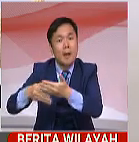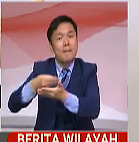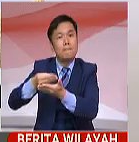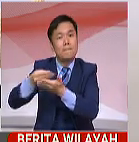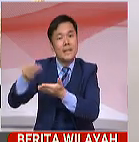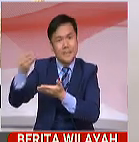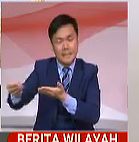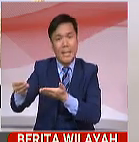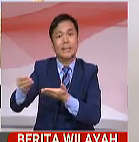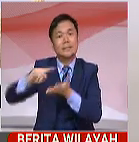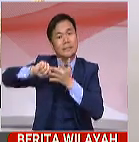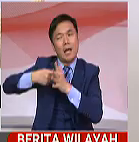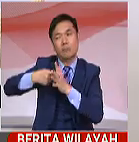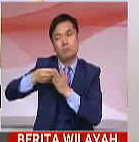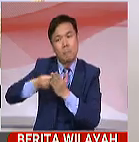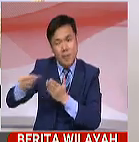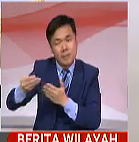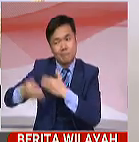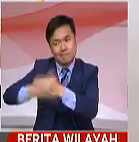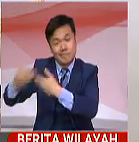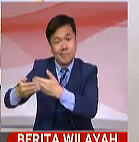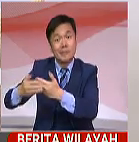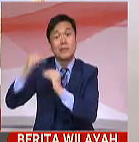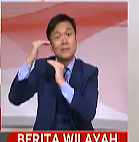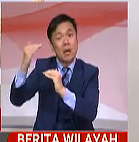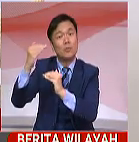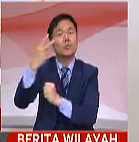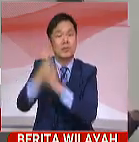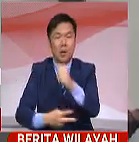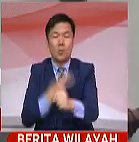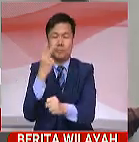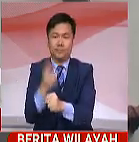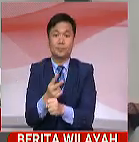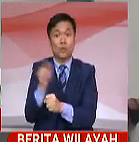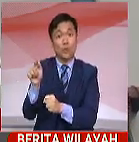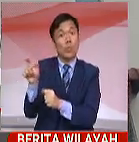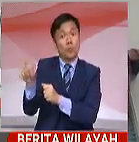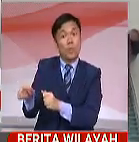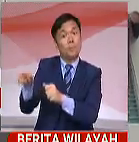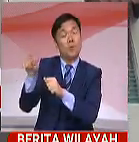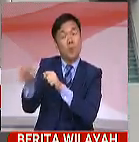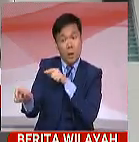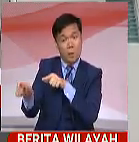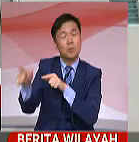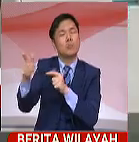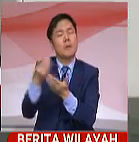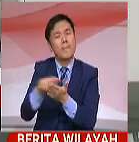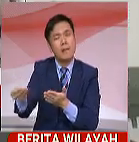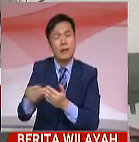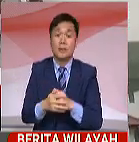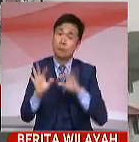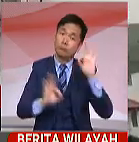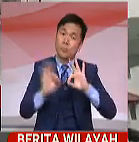pemilikan itu akan dilaksanakan. Jadi kita memberikan tempoh 2 tahun untuk mereka bersedia. Mungkin kalau dia tidak